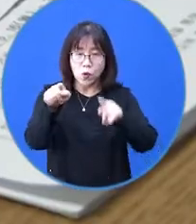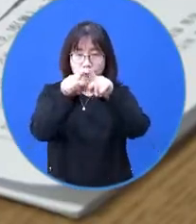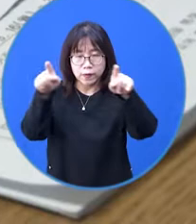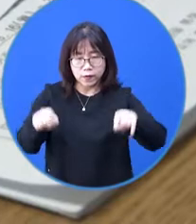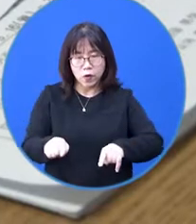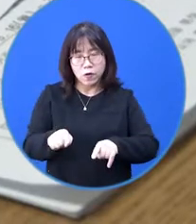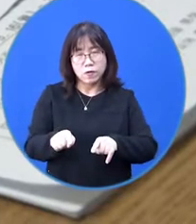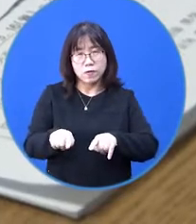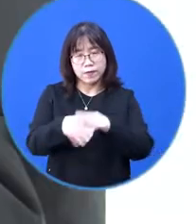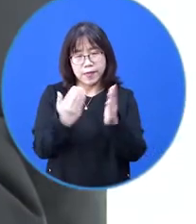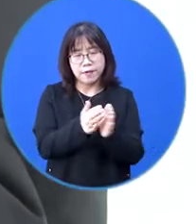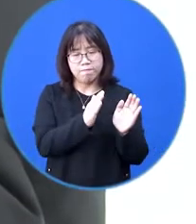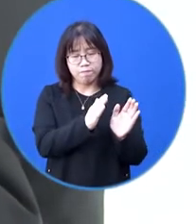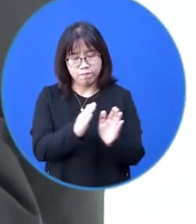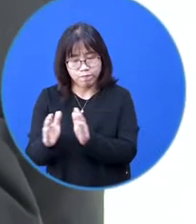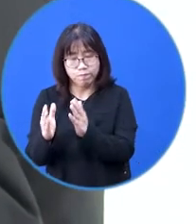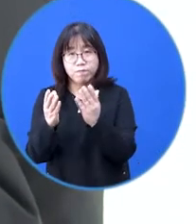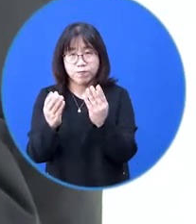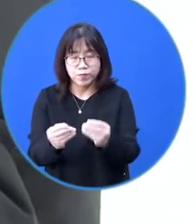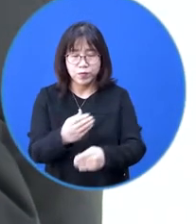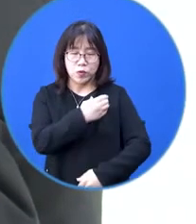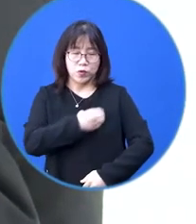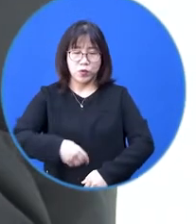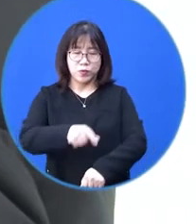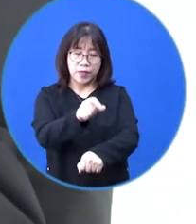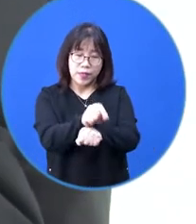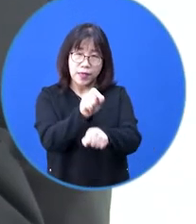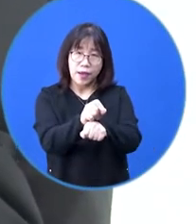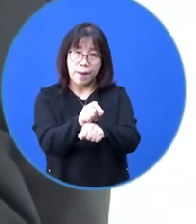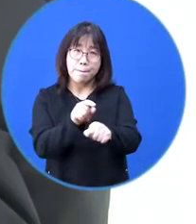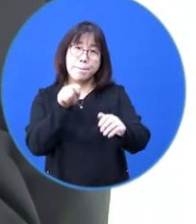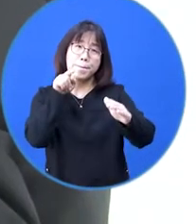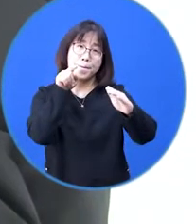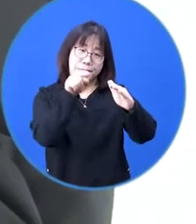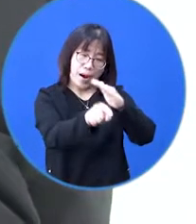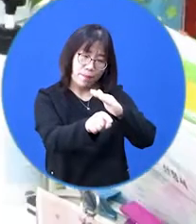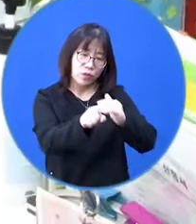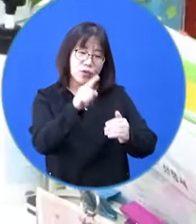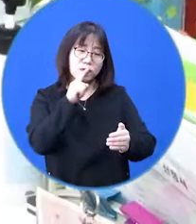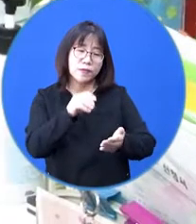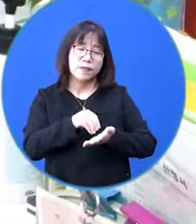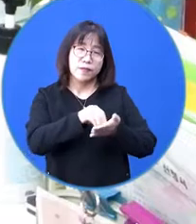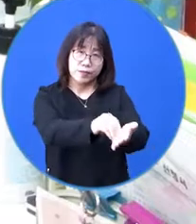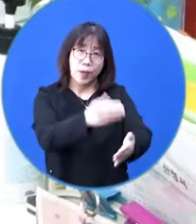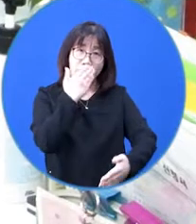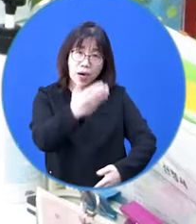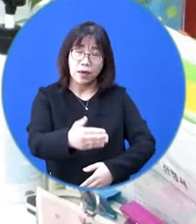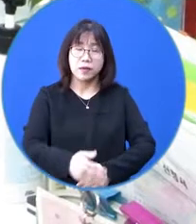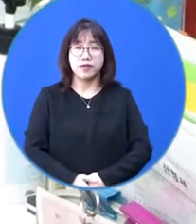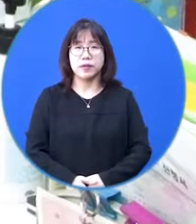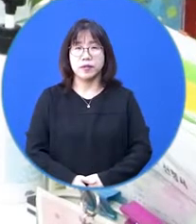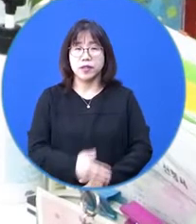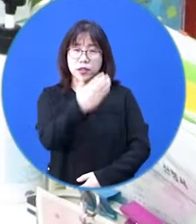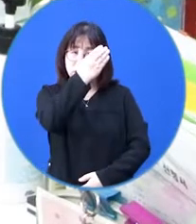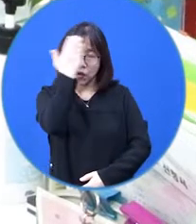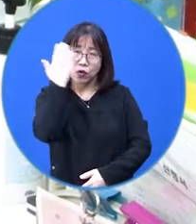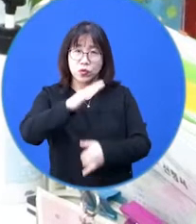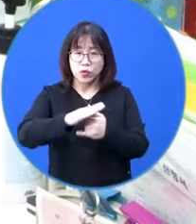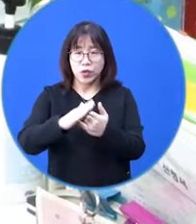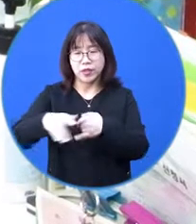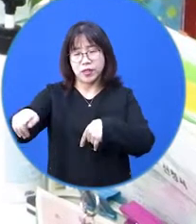서류를 가지고 거주지 동주민센터에 방문 접수하면 되고 청소년 본인은 물론 청소년